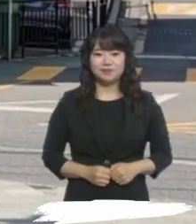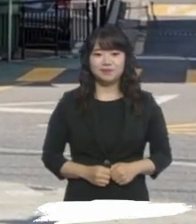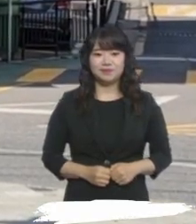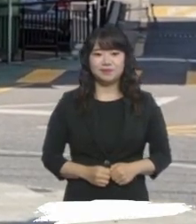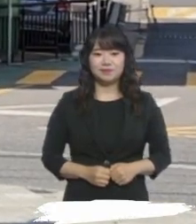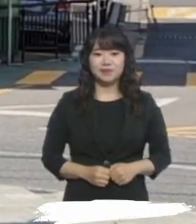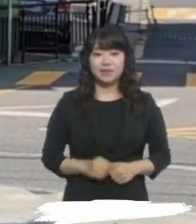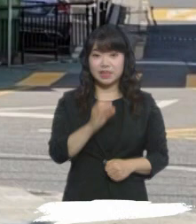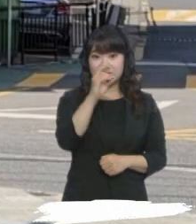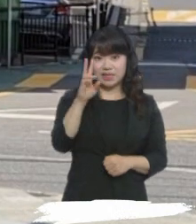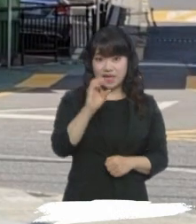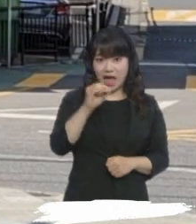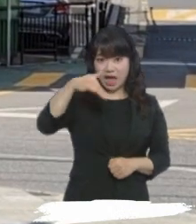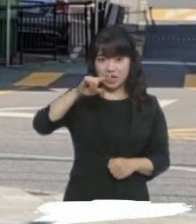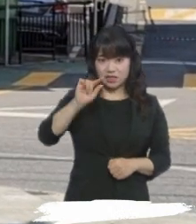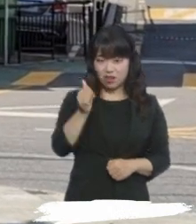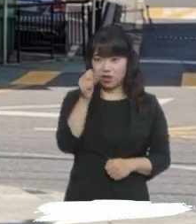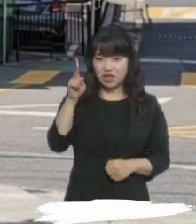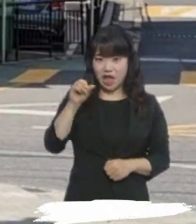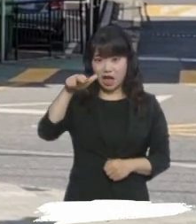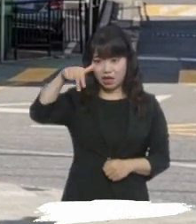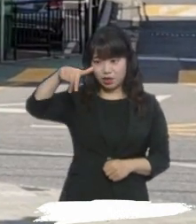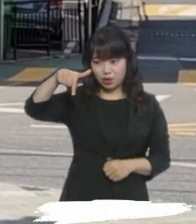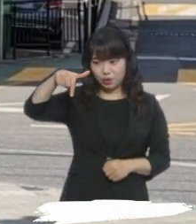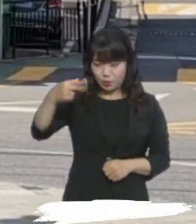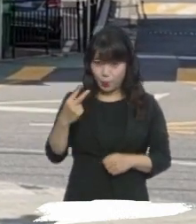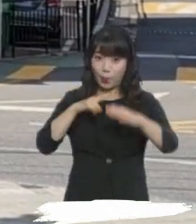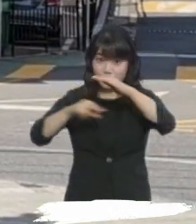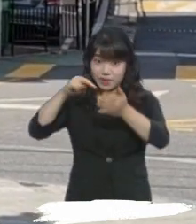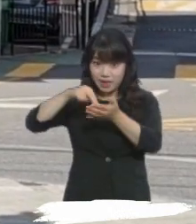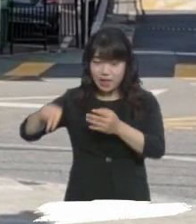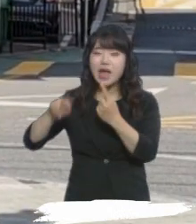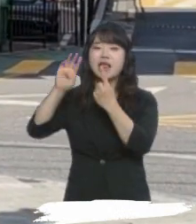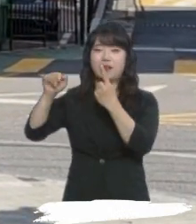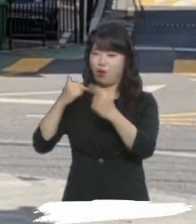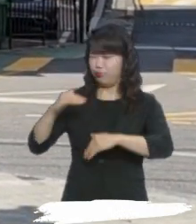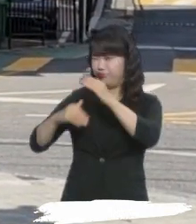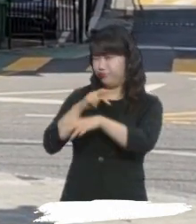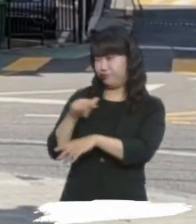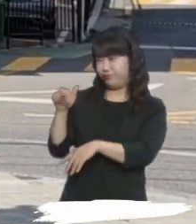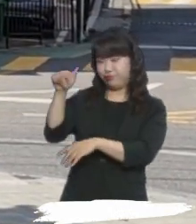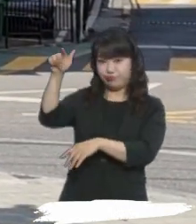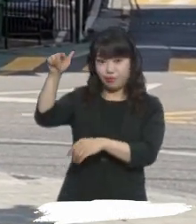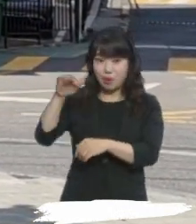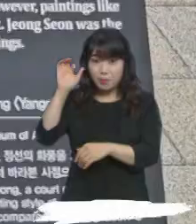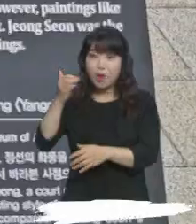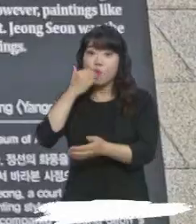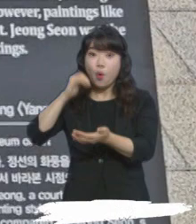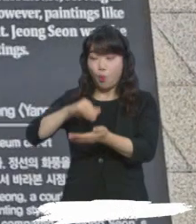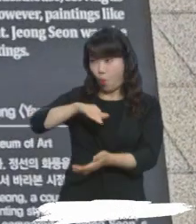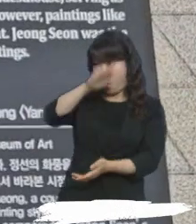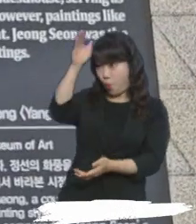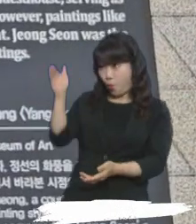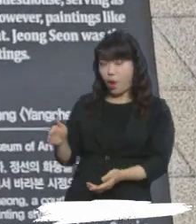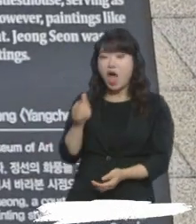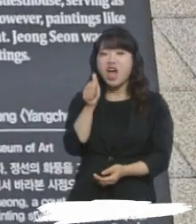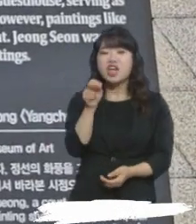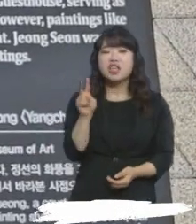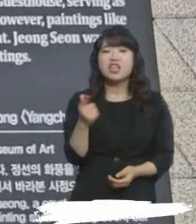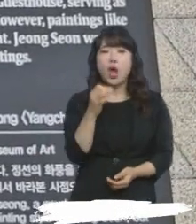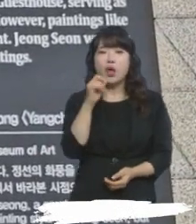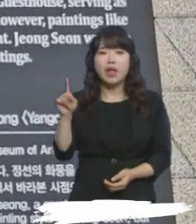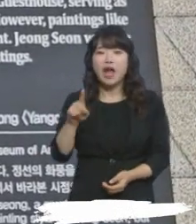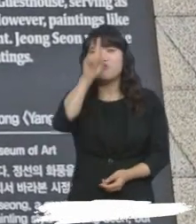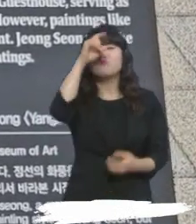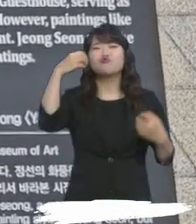9호선 양천 한교역 1번 출구 인근입니다. 이곳에 양천 현아지 표지석이 있는데 현아는 지금